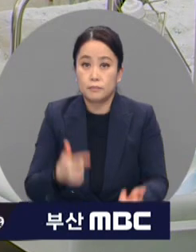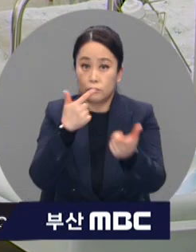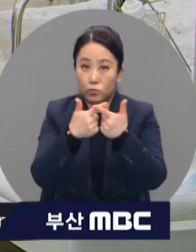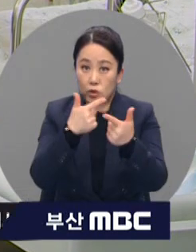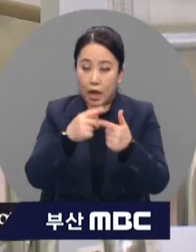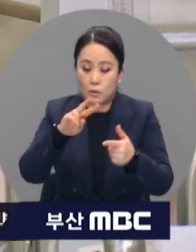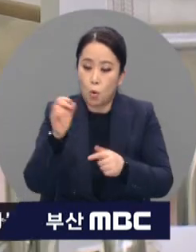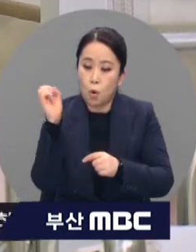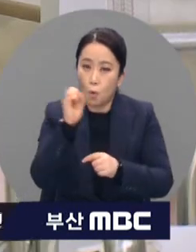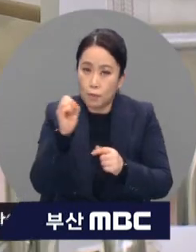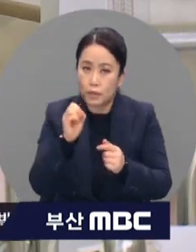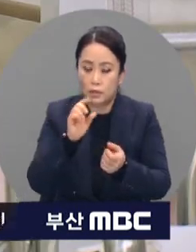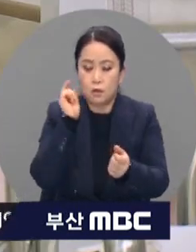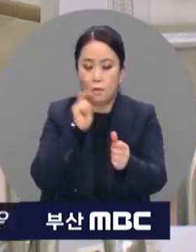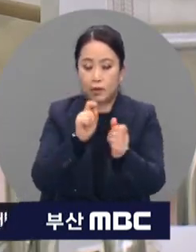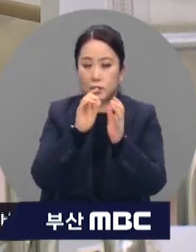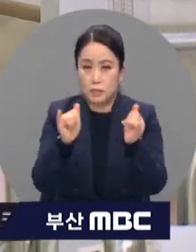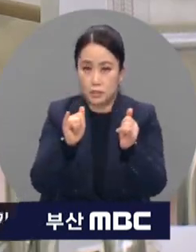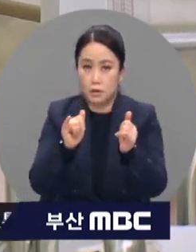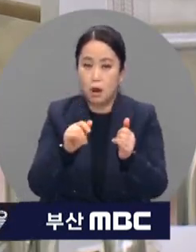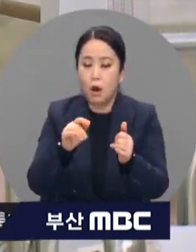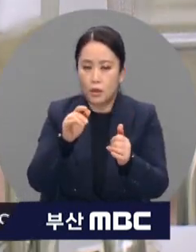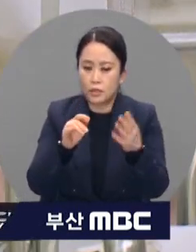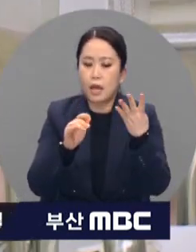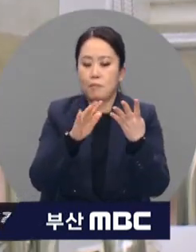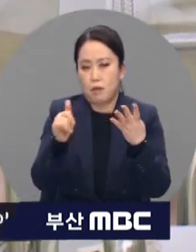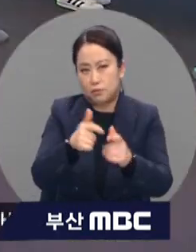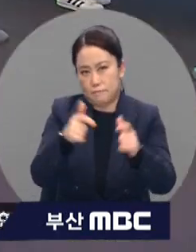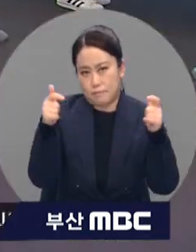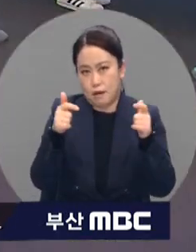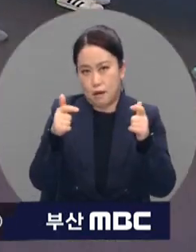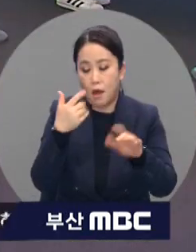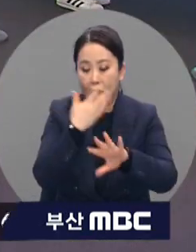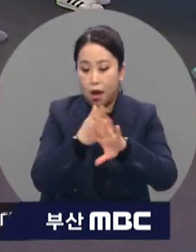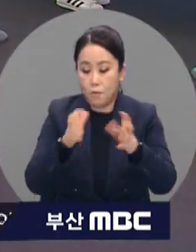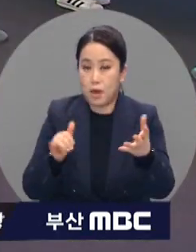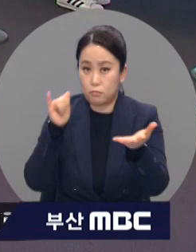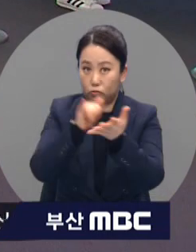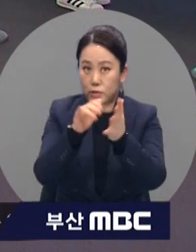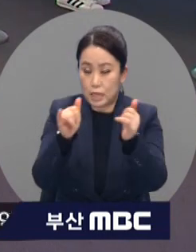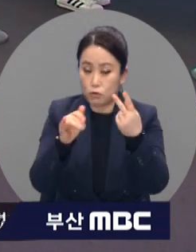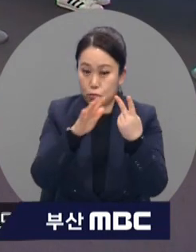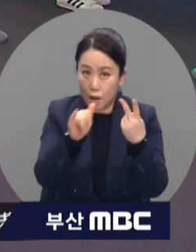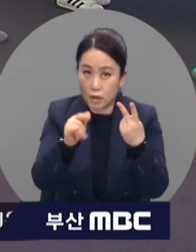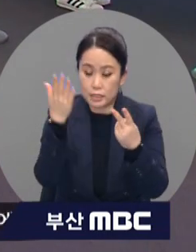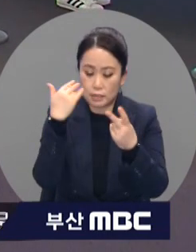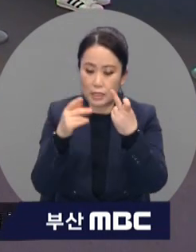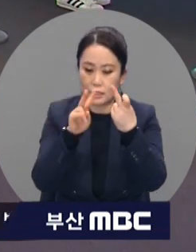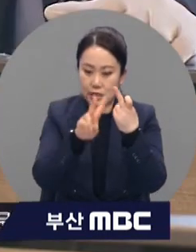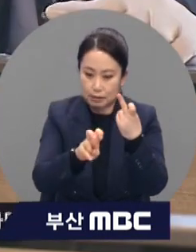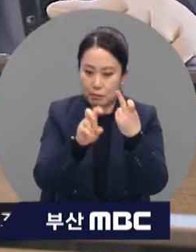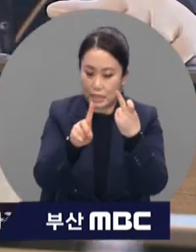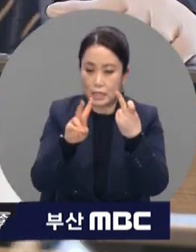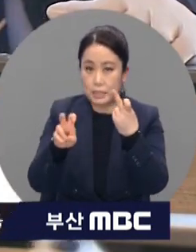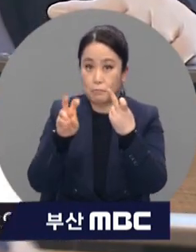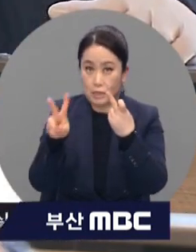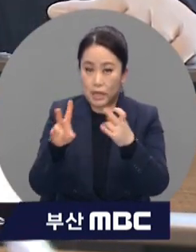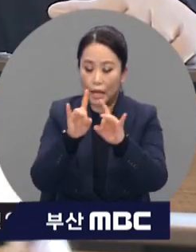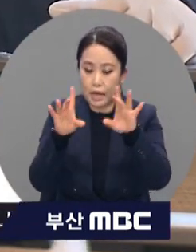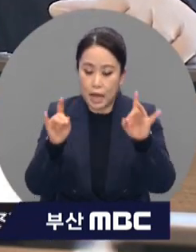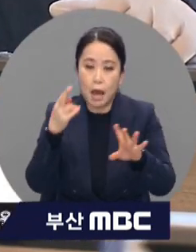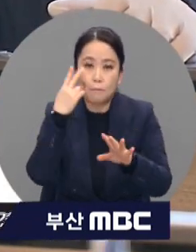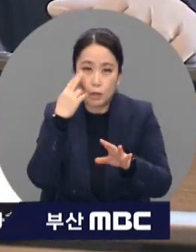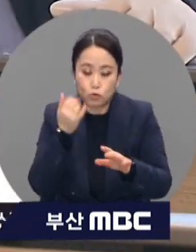부산도 오미크론 변이 확진 환자가 4명으로 늘었습니다. 해외 입국자 2명은 지난 21일과 22일 각각